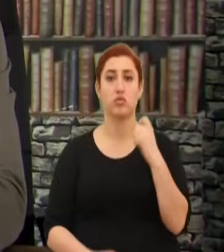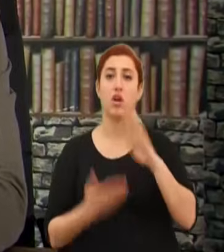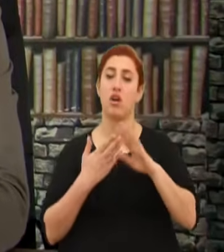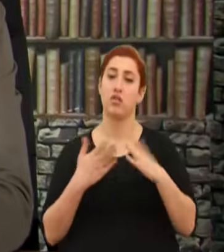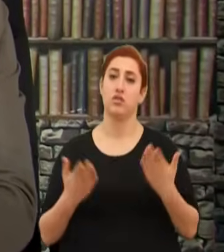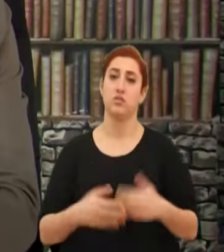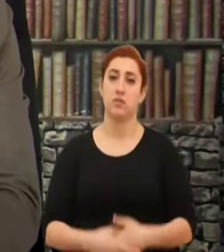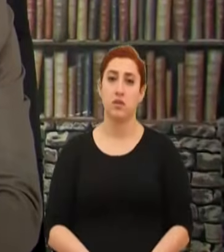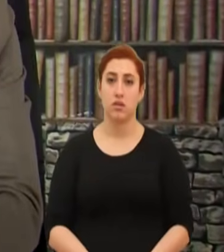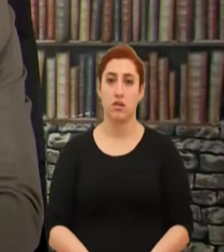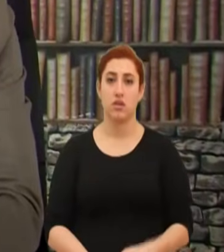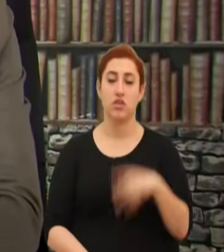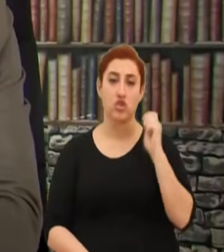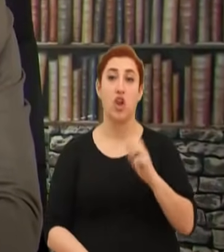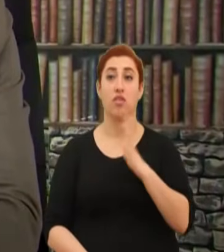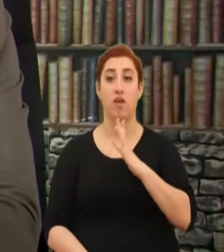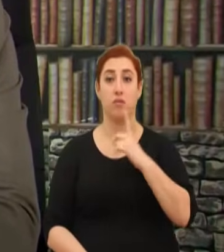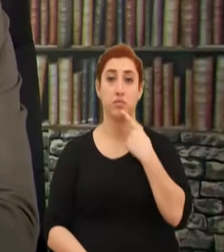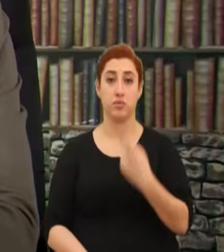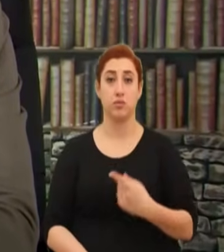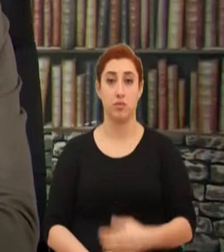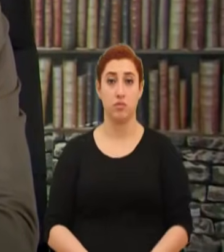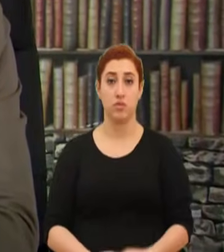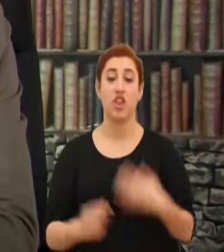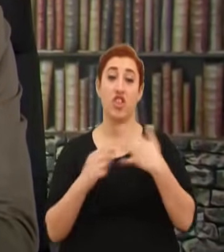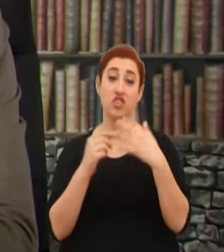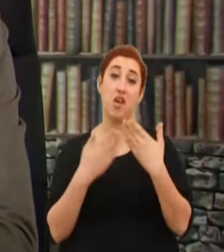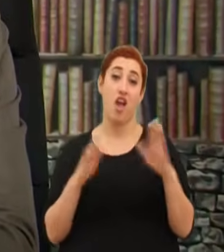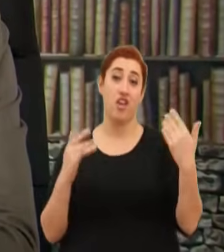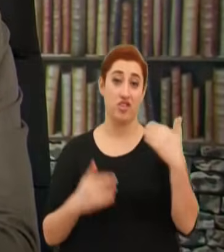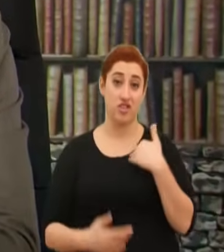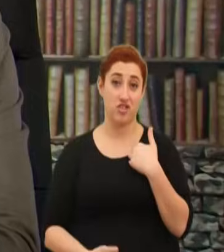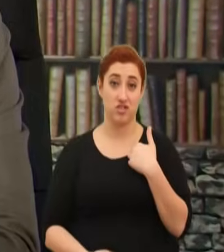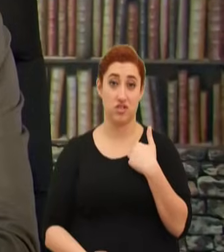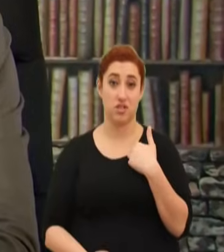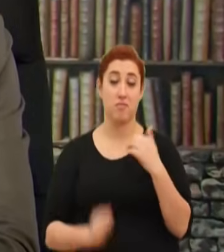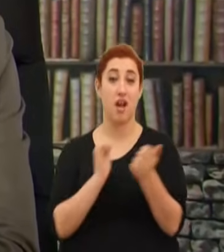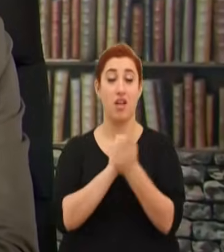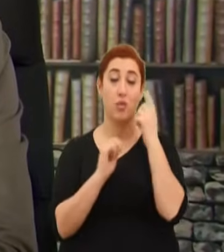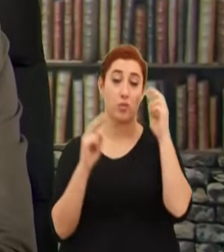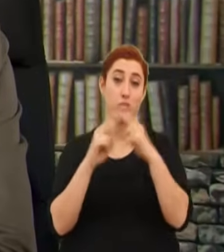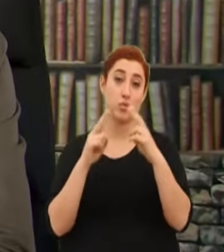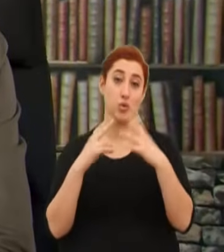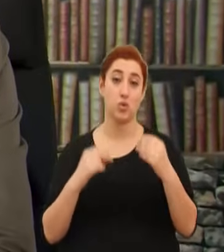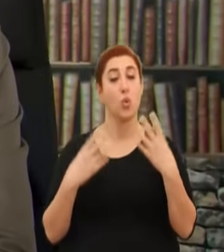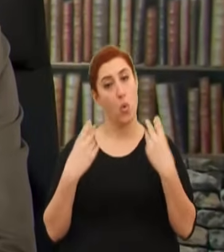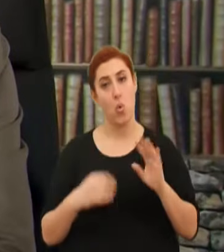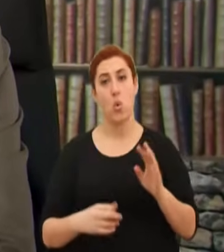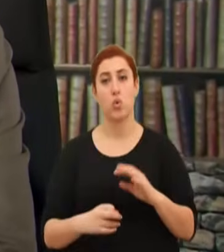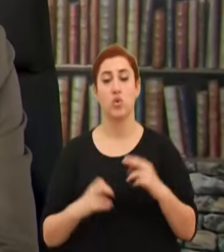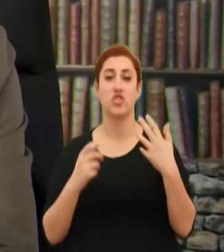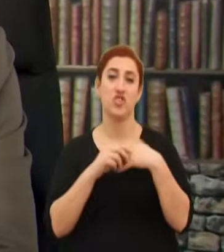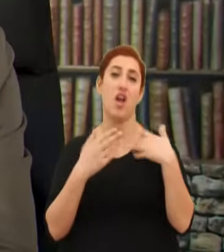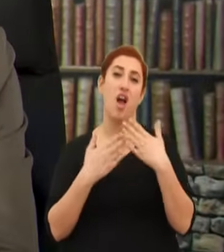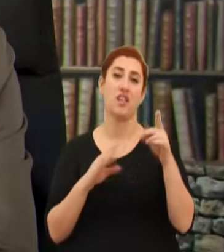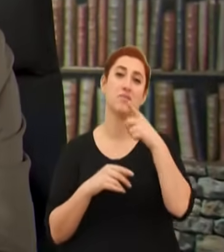arkadaş ya? Şartları varmış bir de. Nişanlımdan ayrılacağım. Aileler görüşecek. Oldu.